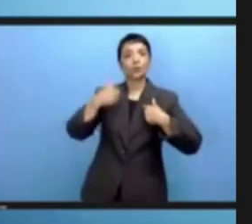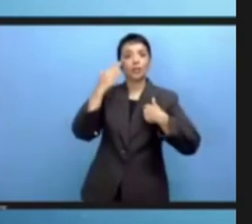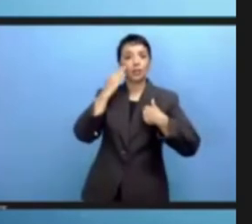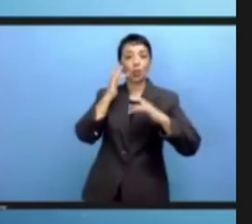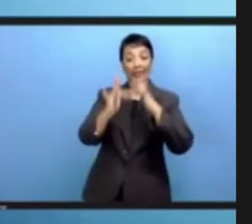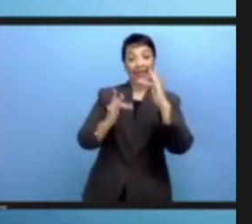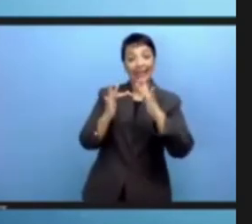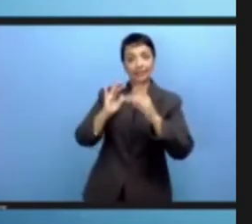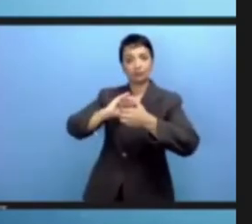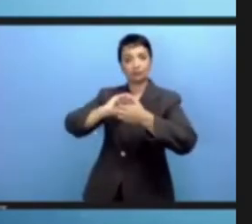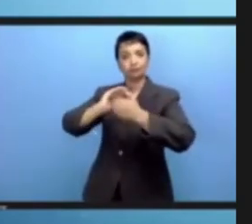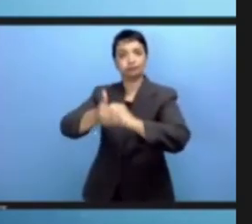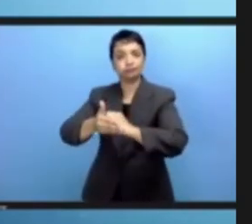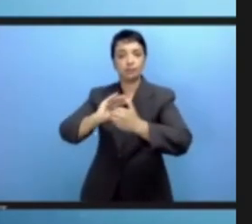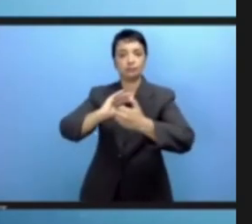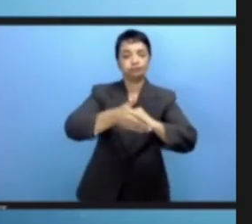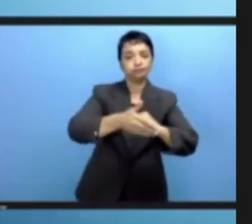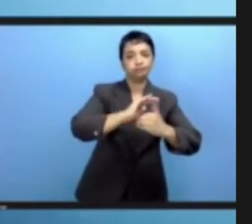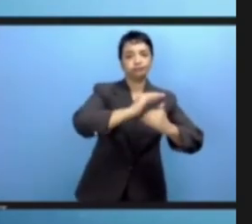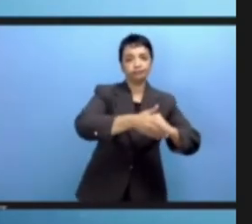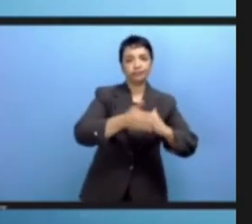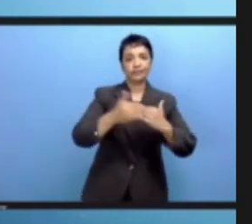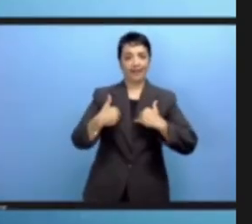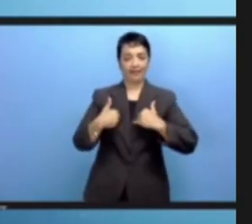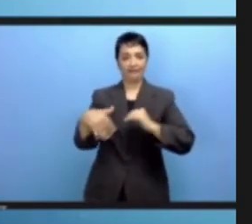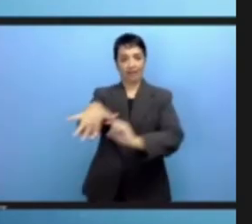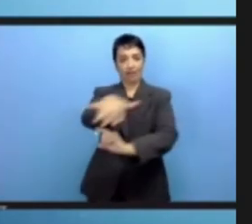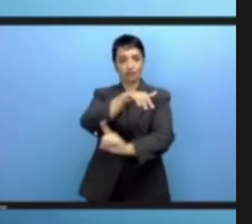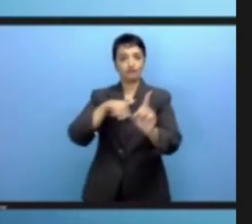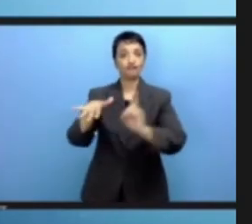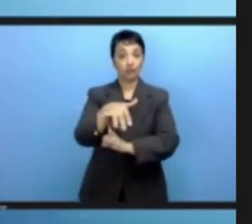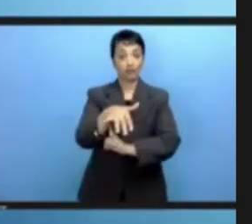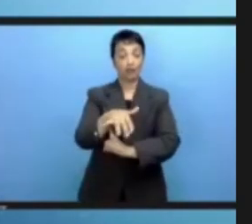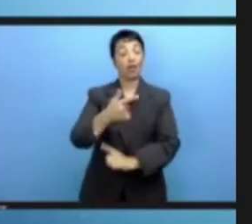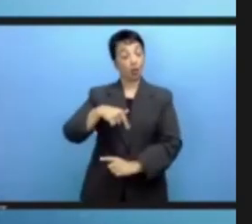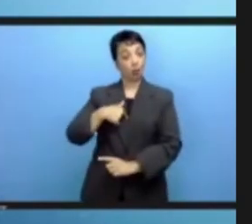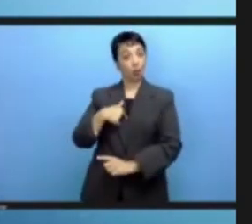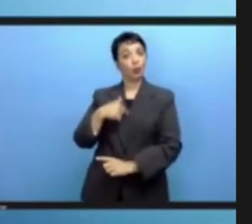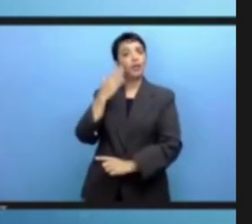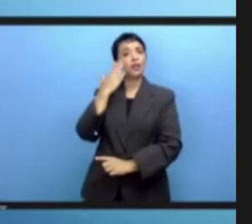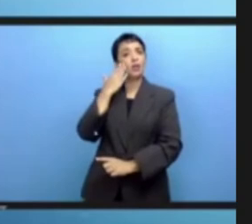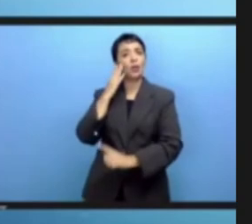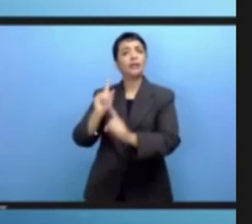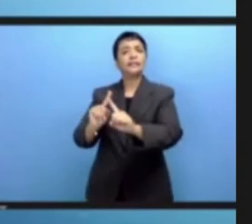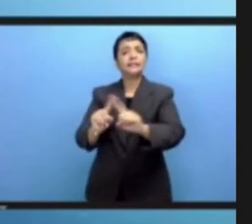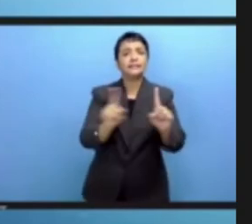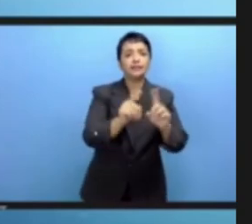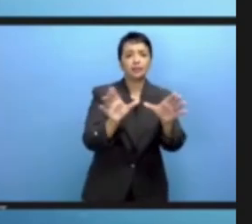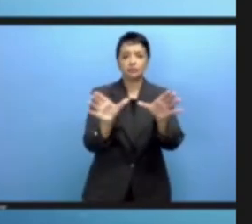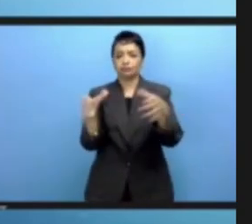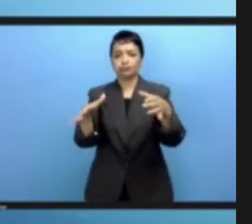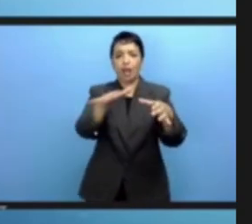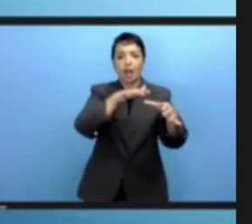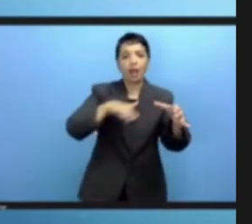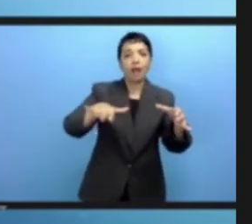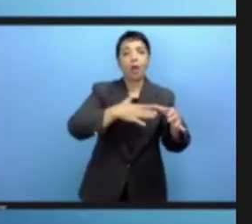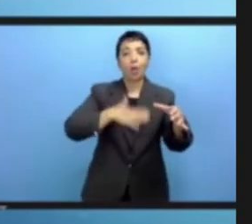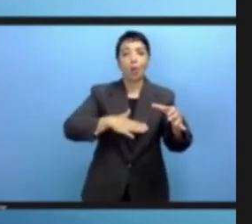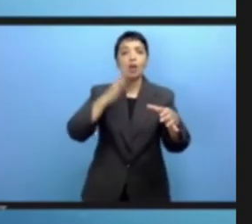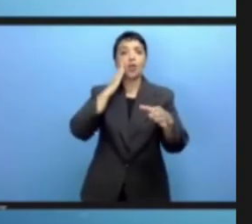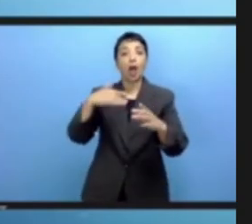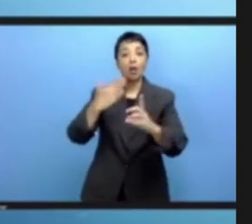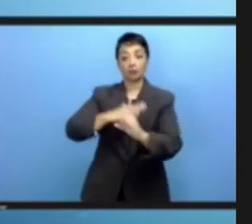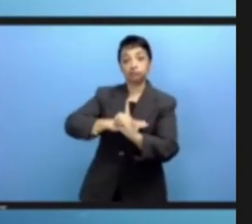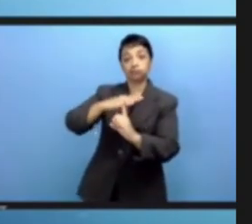renforcer les services de sécurité nationale et ses institutions connexes. Outre la protection de l'espace cybernétique du pays,